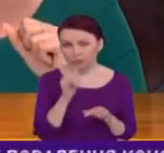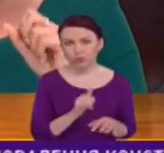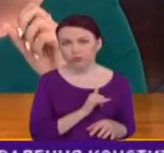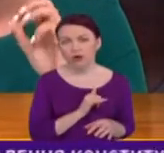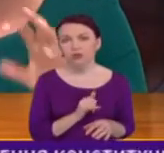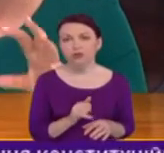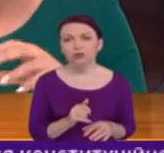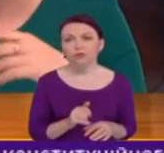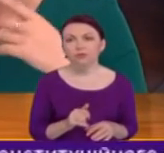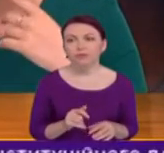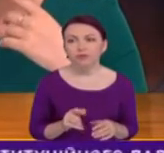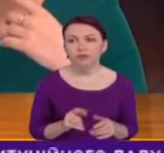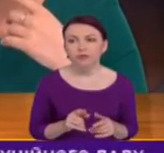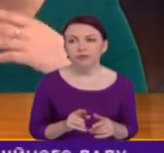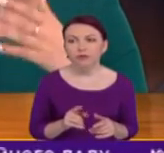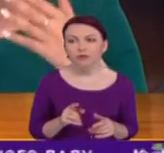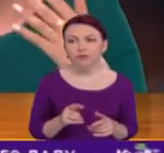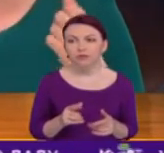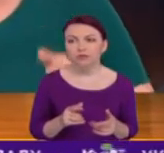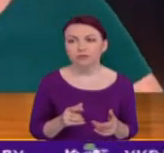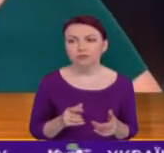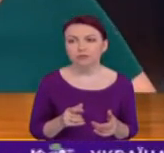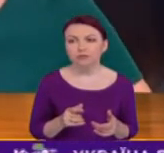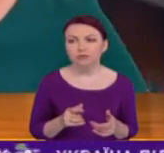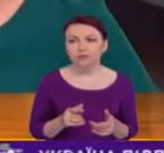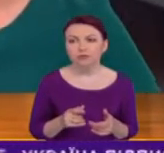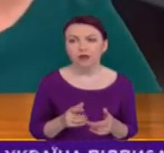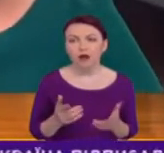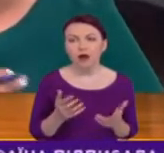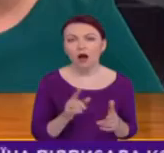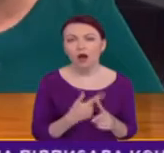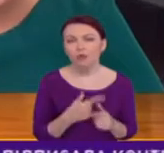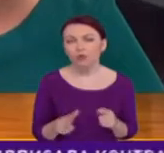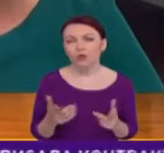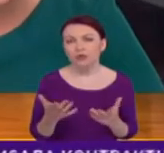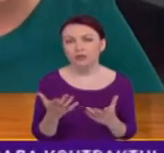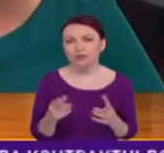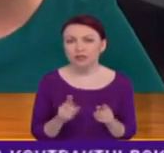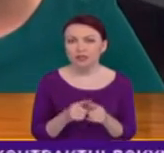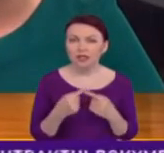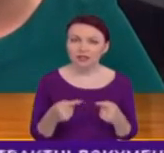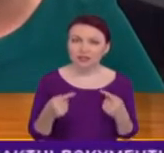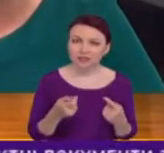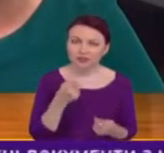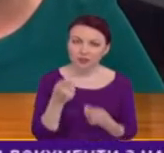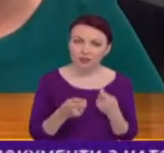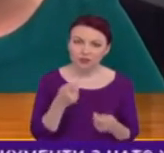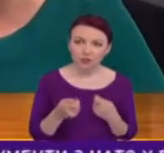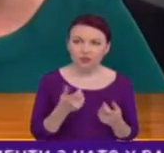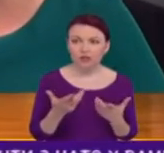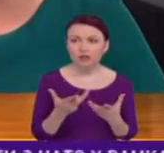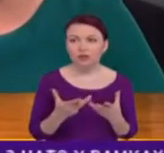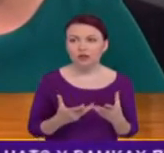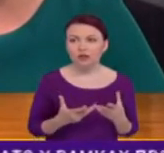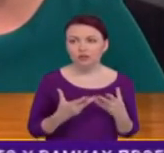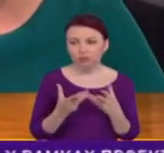там йти ці гроші вперед. Або якісь ось такі от різні маленькі нюанси, які